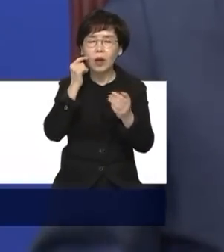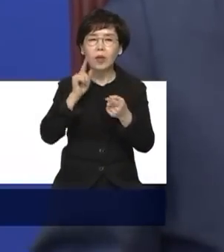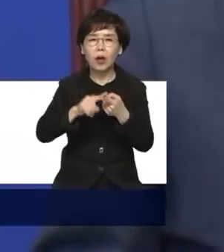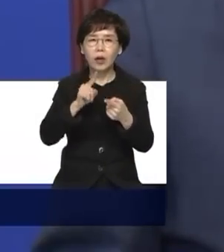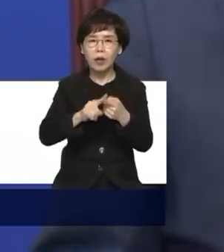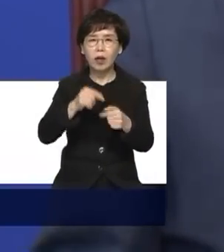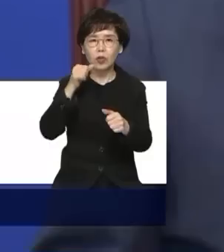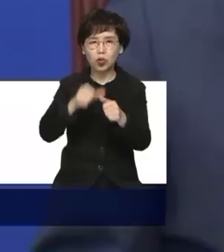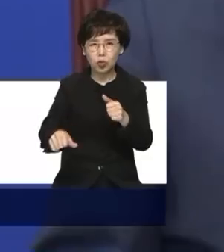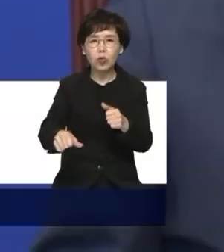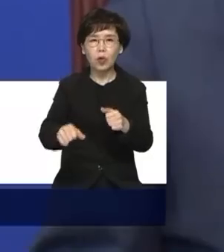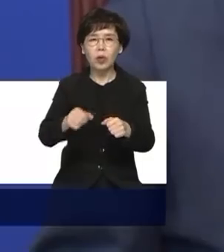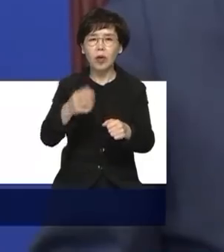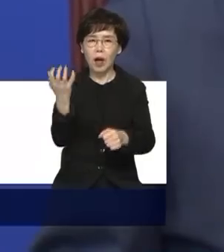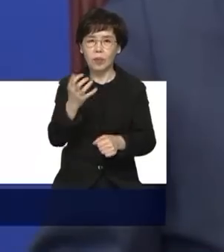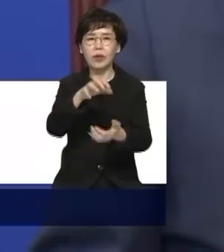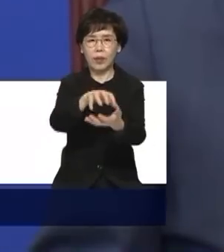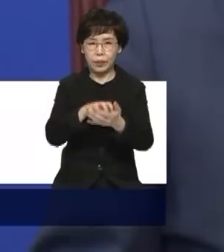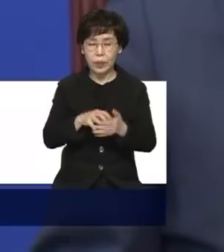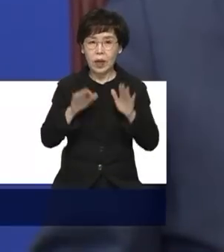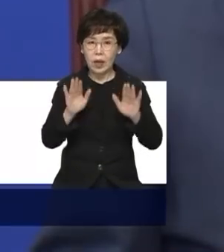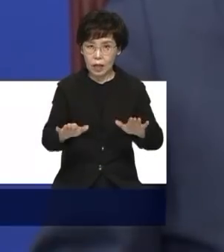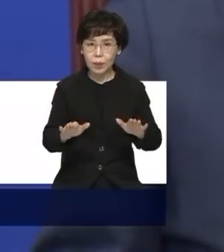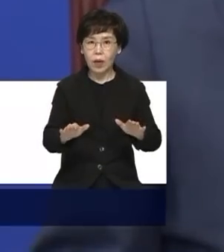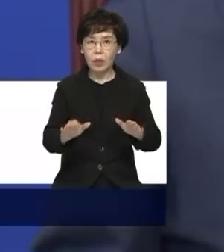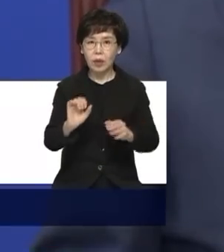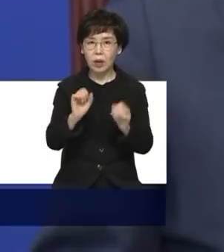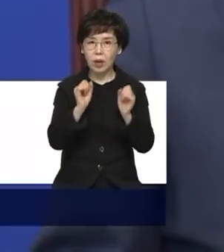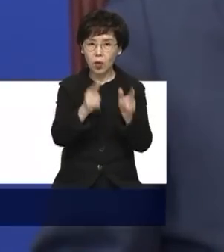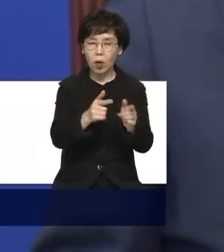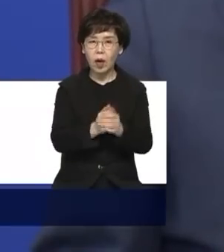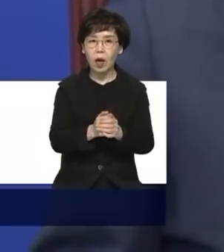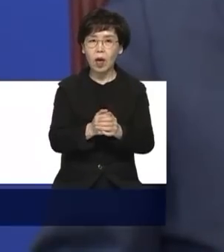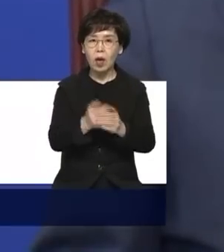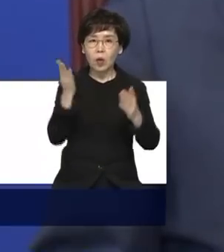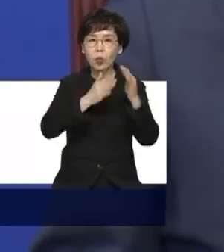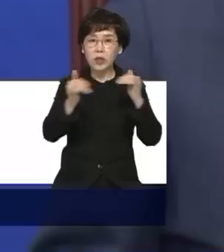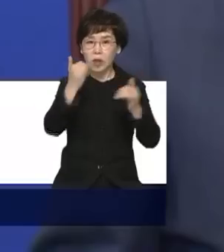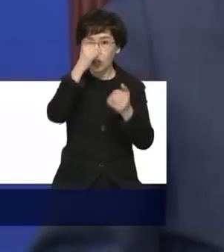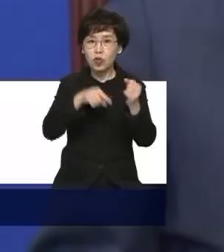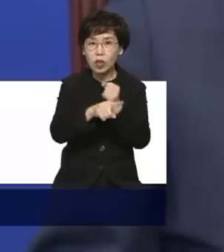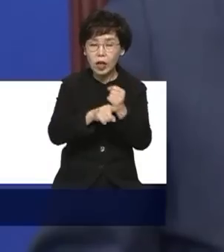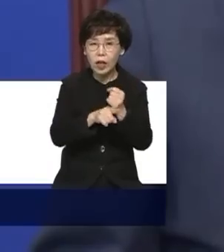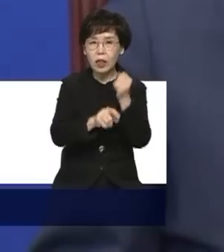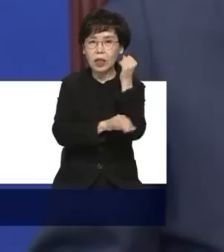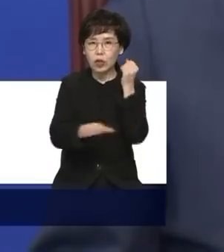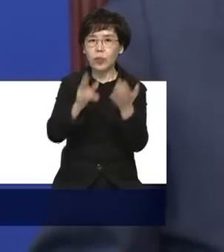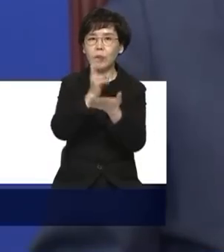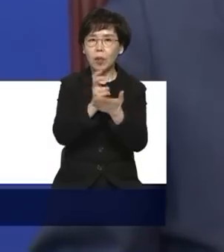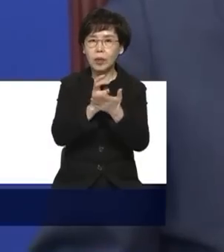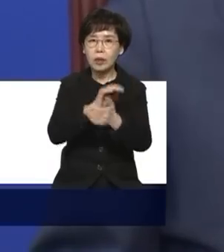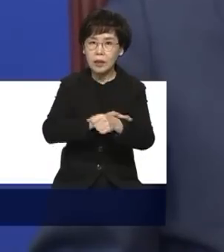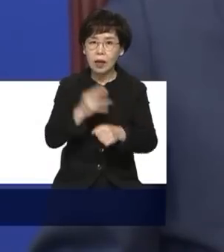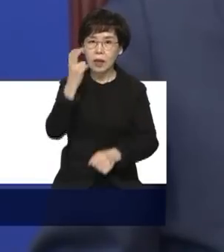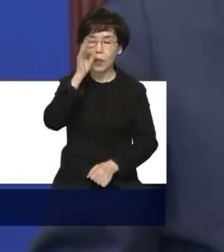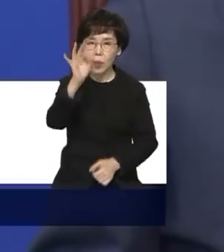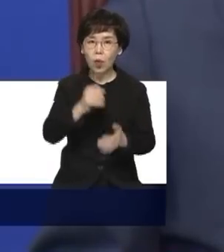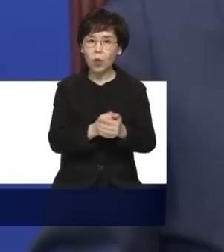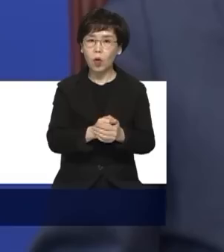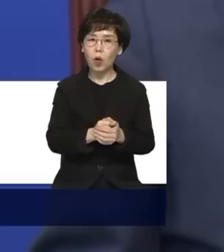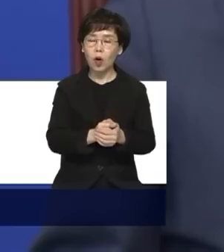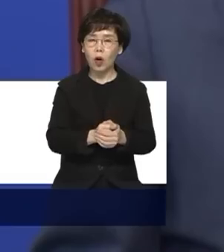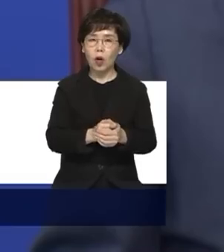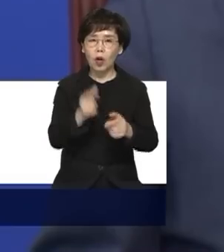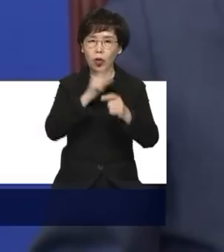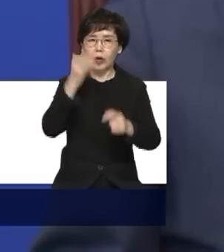아프게 받아들입니다. 이번 기회에 공직자의 윤리 기준과 규범을 면밀하게 살펴보고